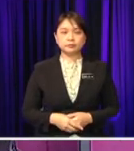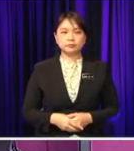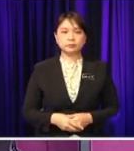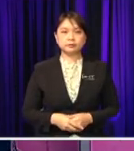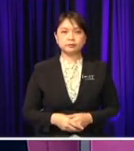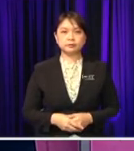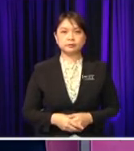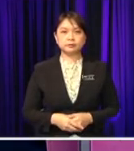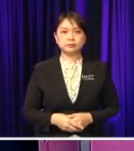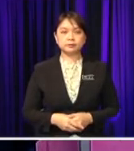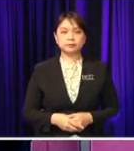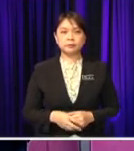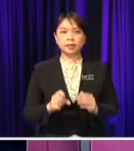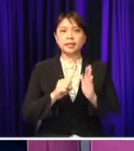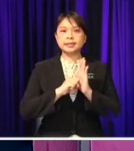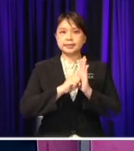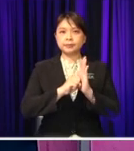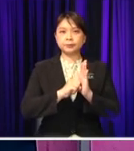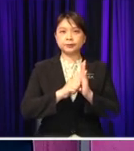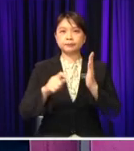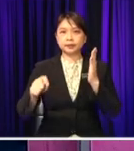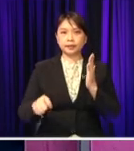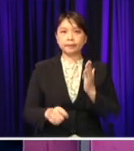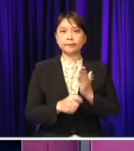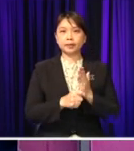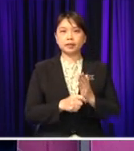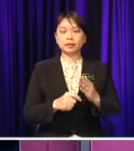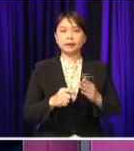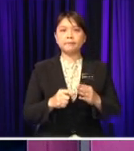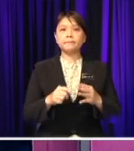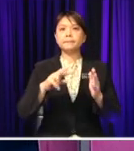simbol Taman ini Oke bentuknya macam